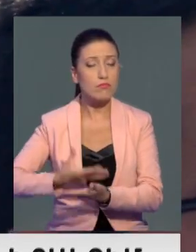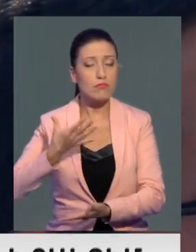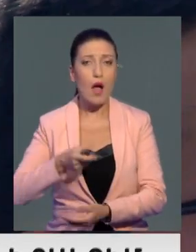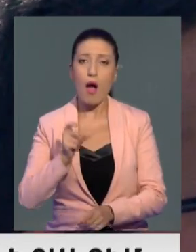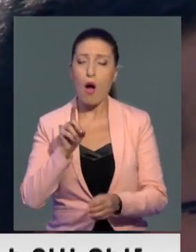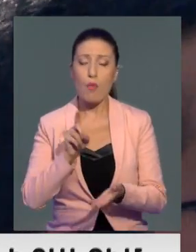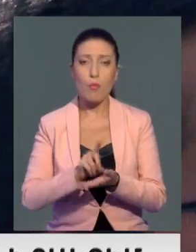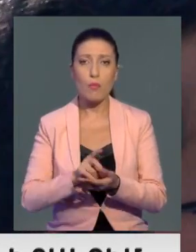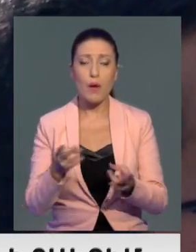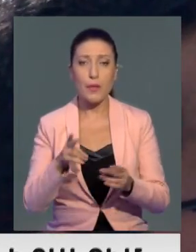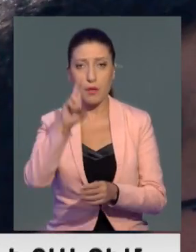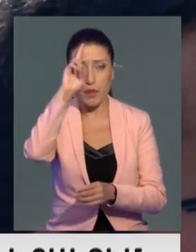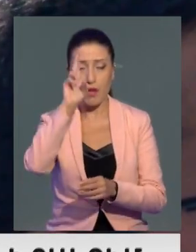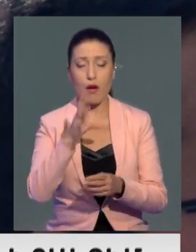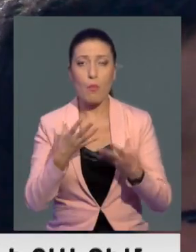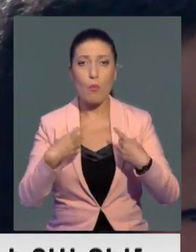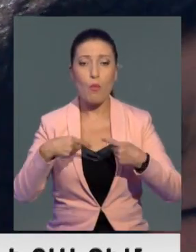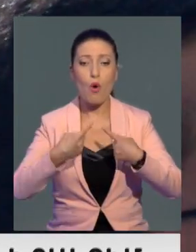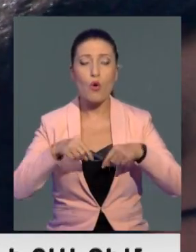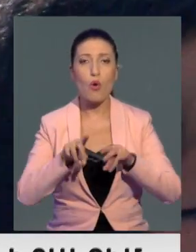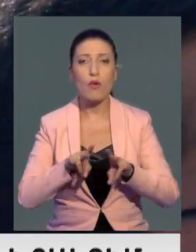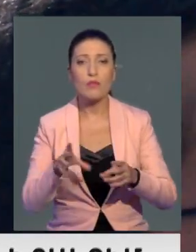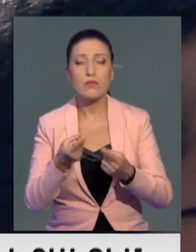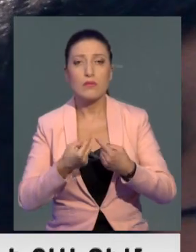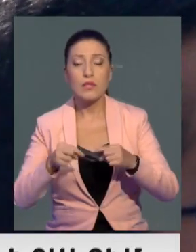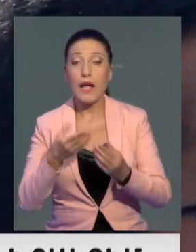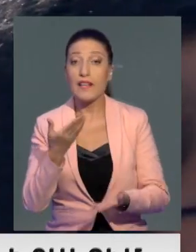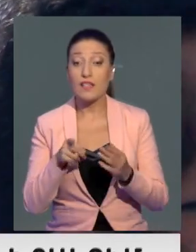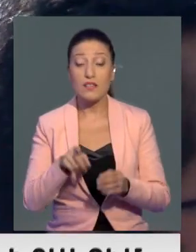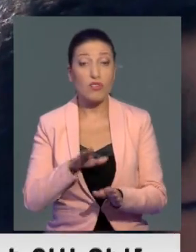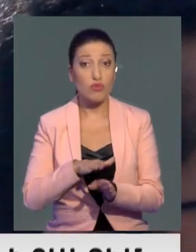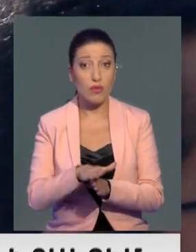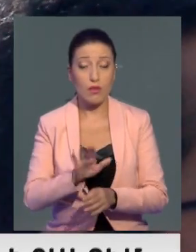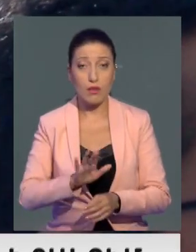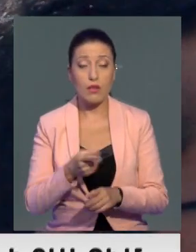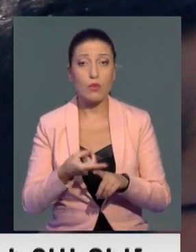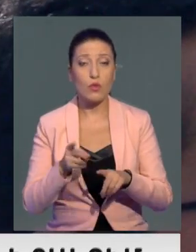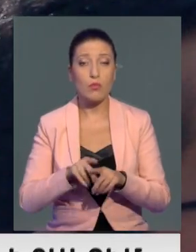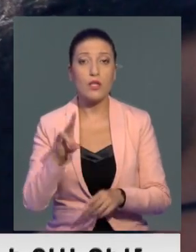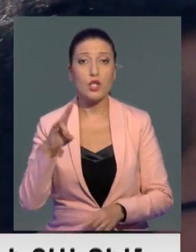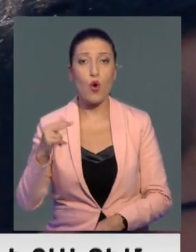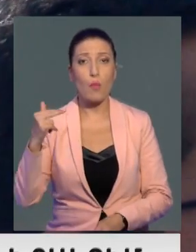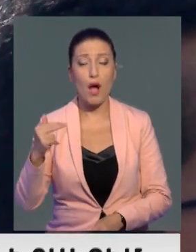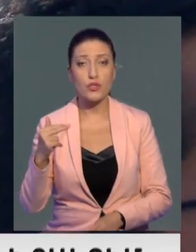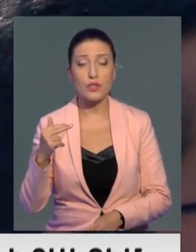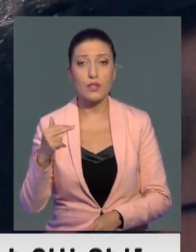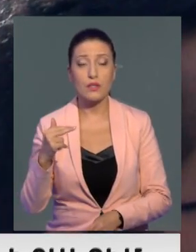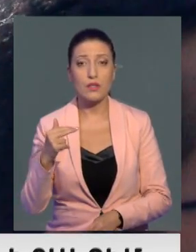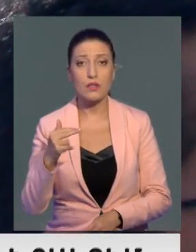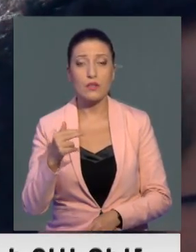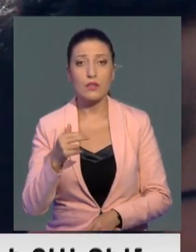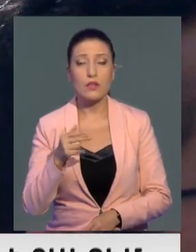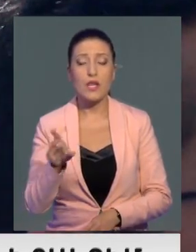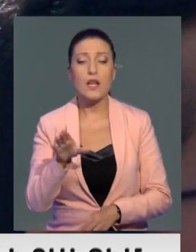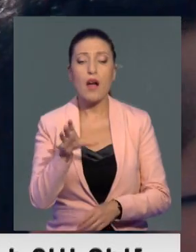կատարման պետական բոլոր կառույցների կողմից։ Եթե դա չիրականանա, ուրեմն Նիկոլ Փաշինյանը ամբողջովին